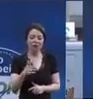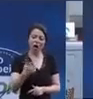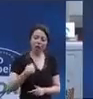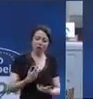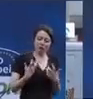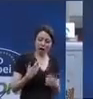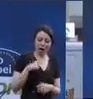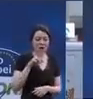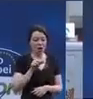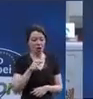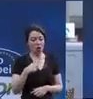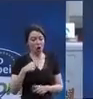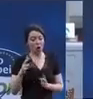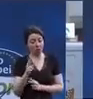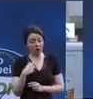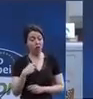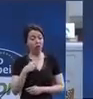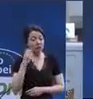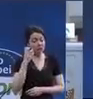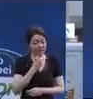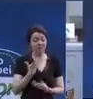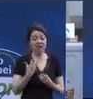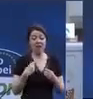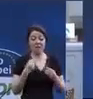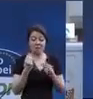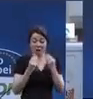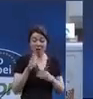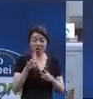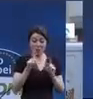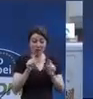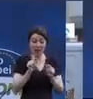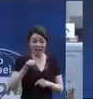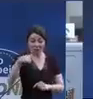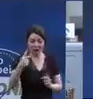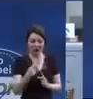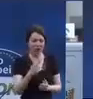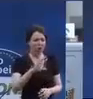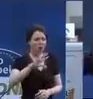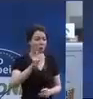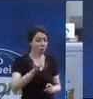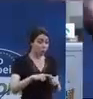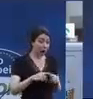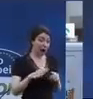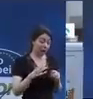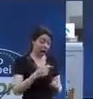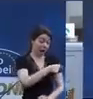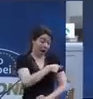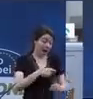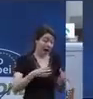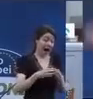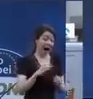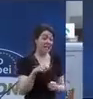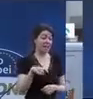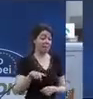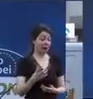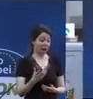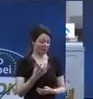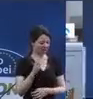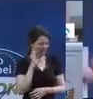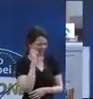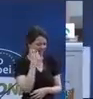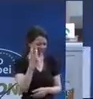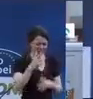serio guardi Io ho provato meloni Salvini e i 5 Stelle mi sa il prossimo giro V Ma pure Casa Pound Cioè ma folo strano